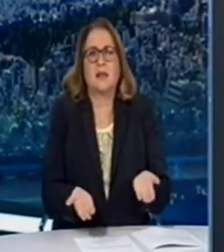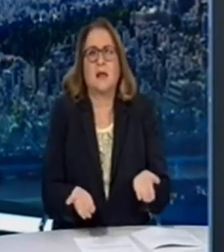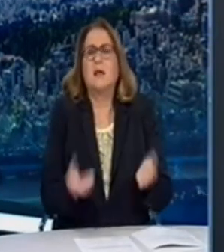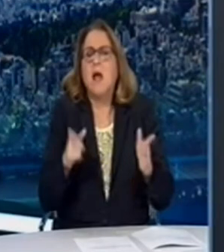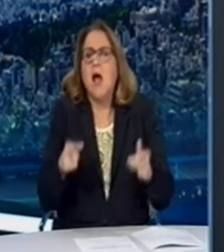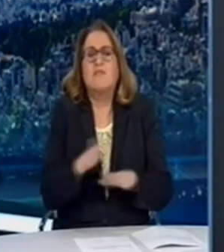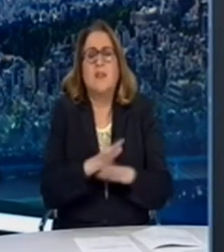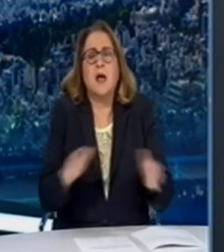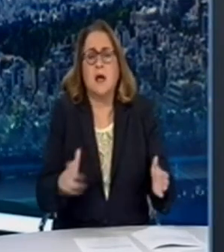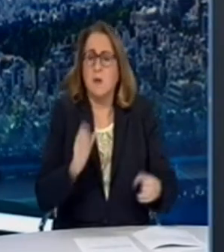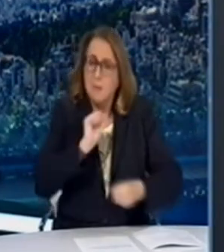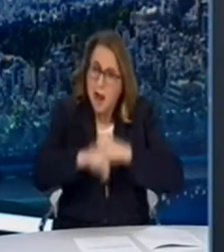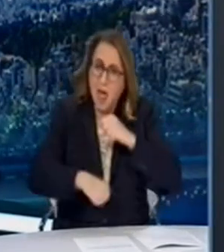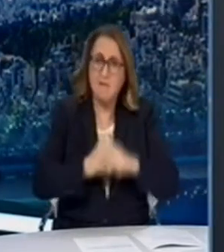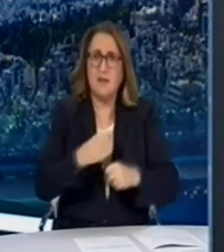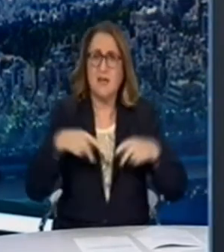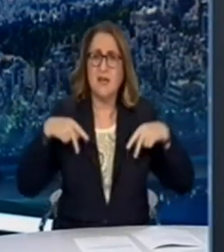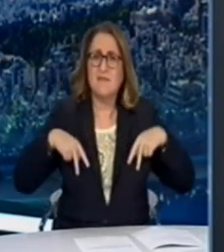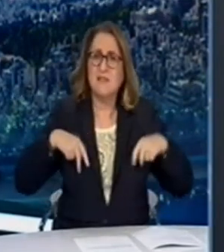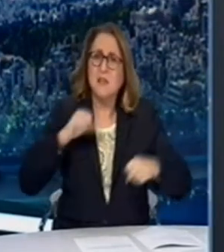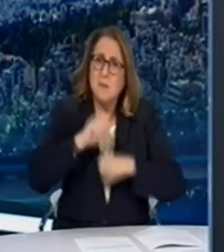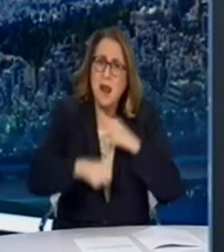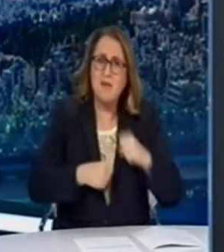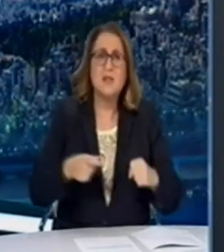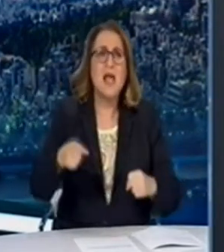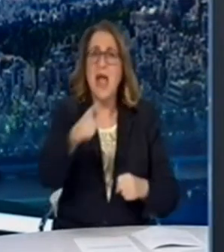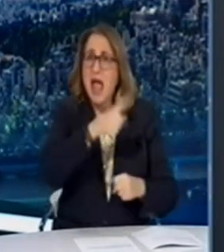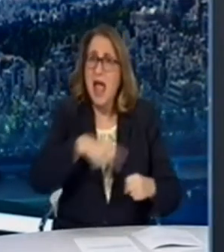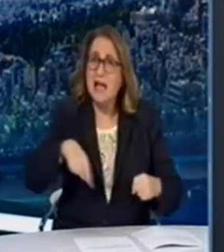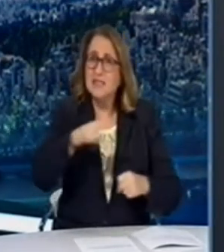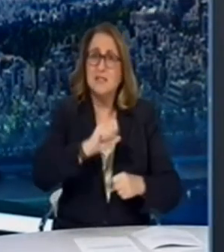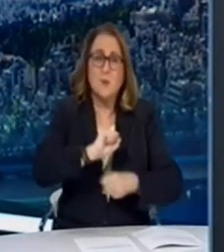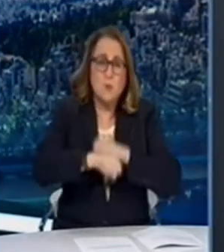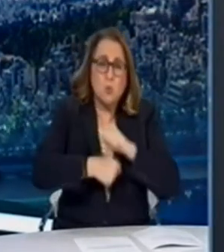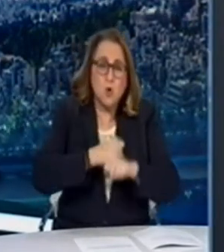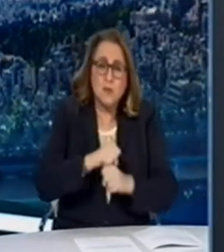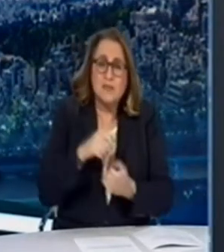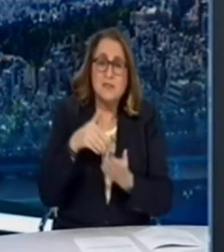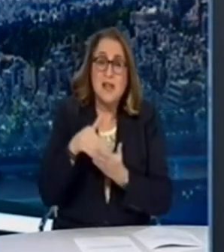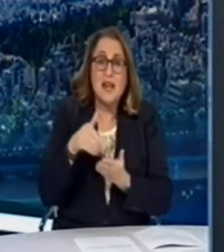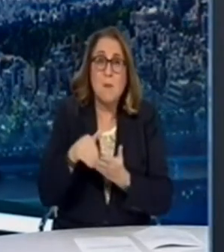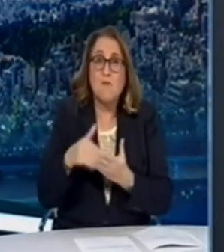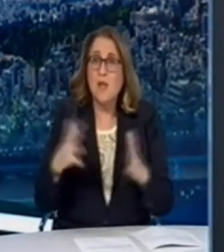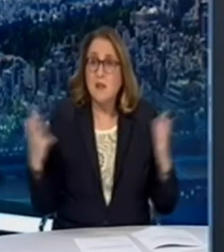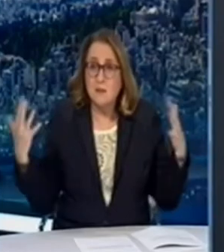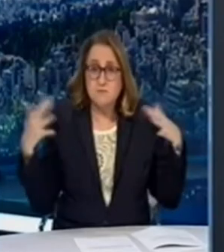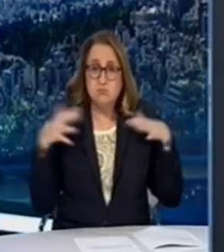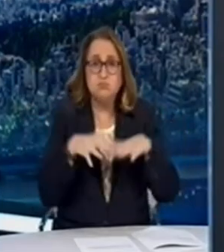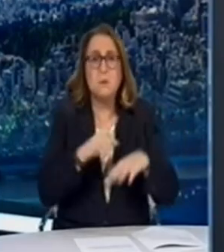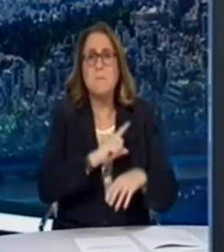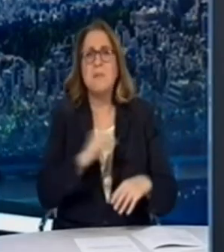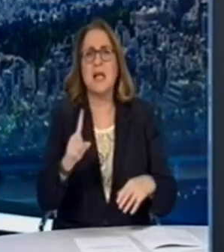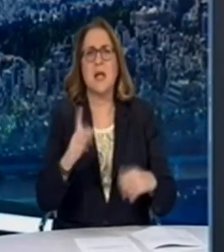συνέχεια. Προσπαθήστε όσο μπορείτε να αποφύγετε στα μέσα μεταφοράς το συνωστισμό. Όσο αυτό είναι εφικτό. Όσο είναι.